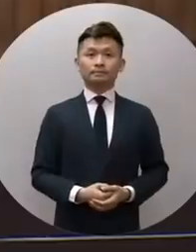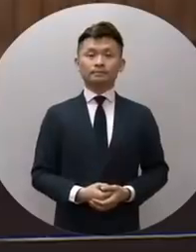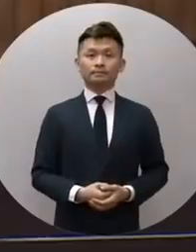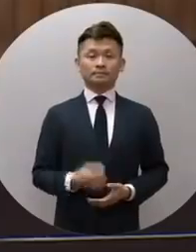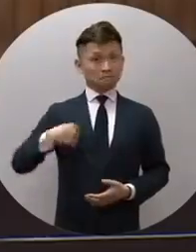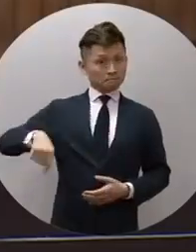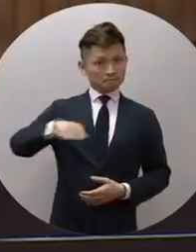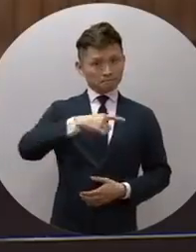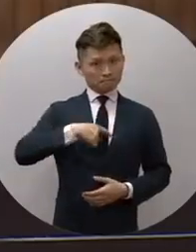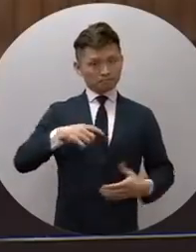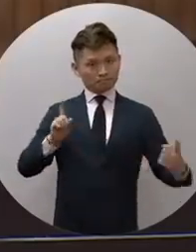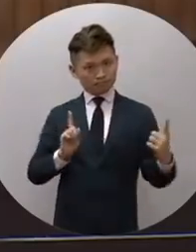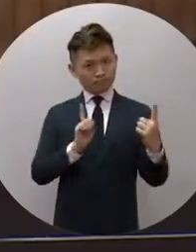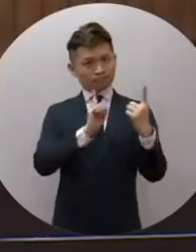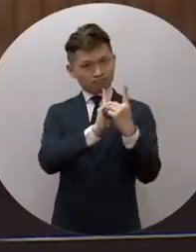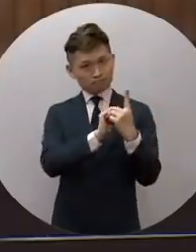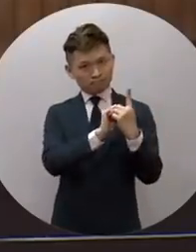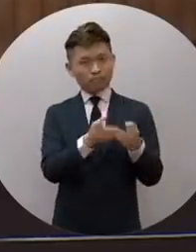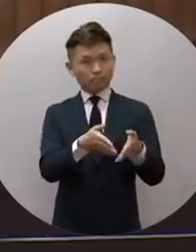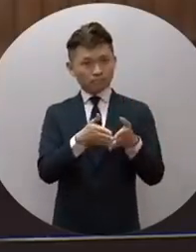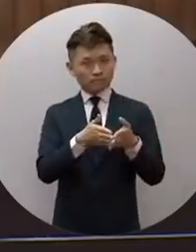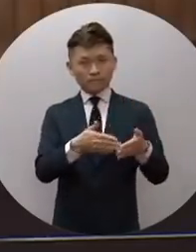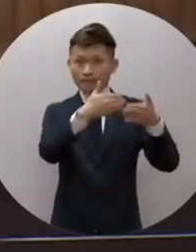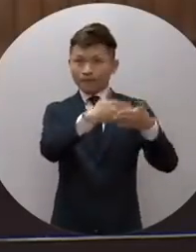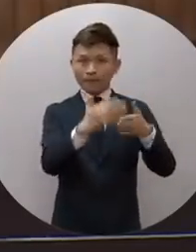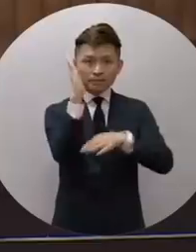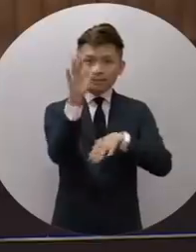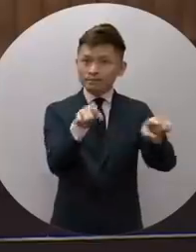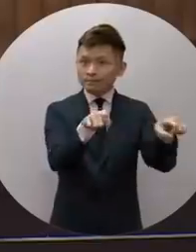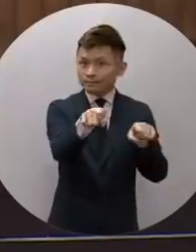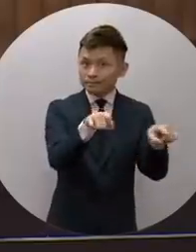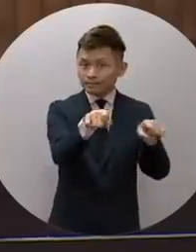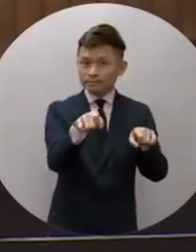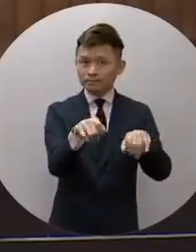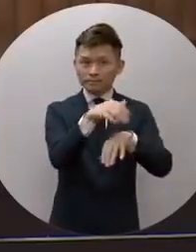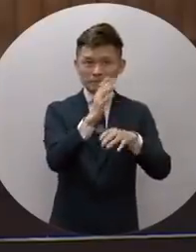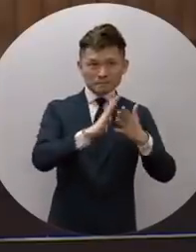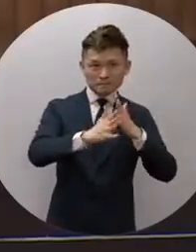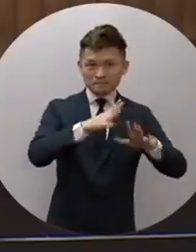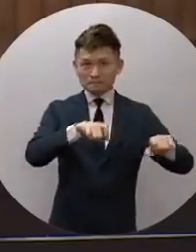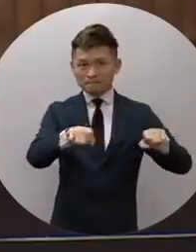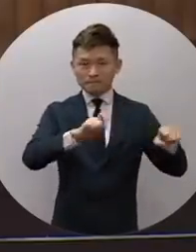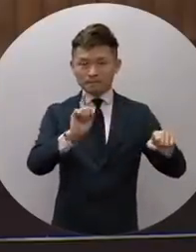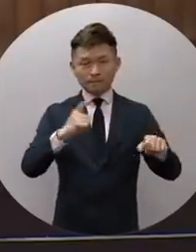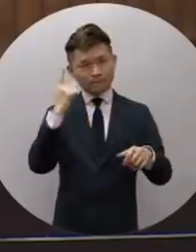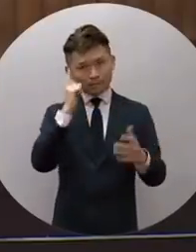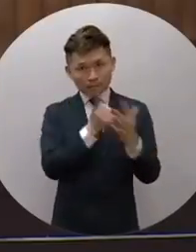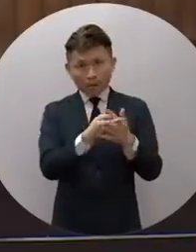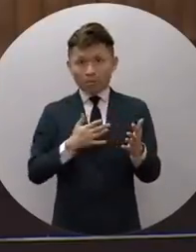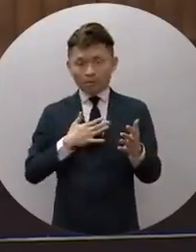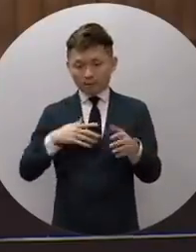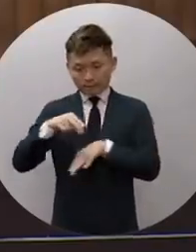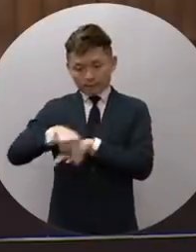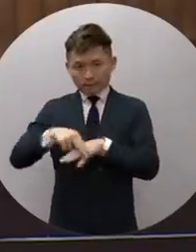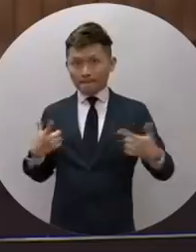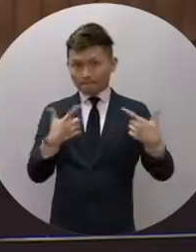我们必须与他们相处，必须了解中国的政策和战略，做出因应调整，